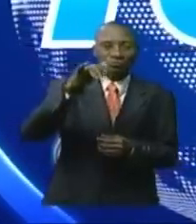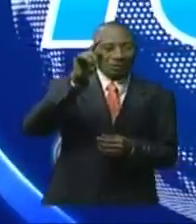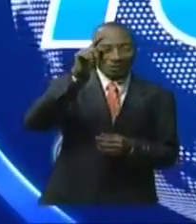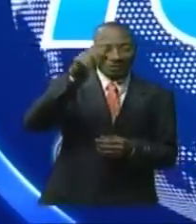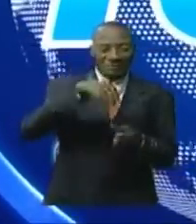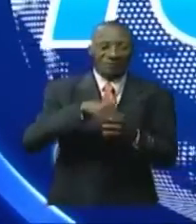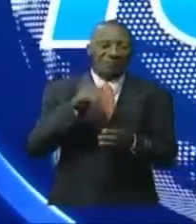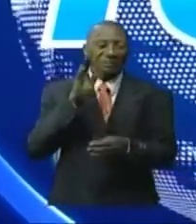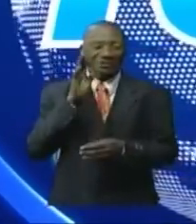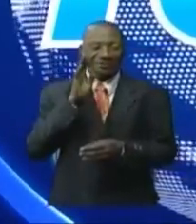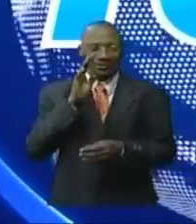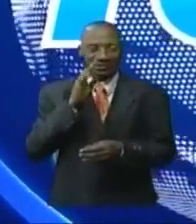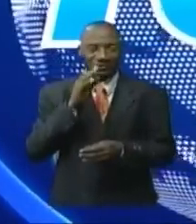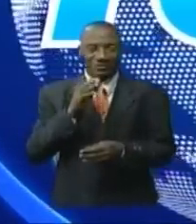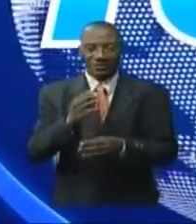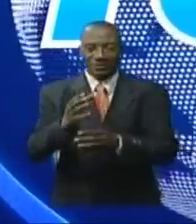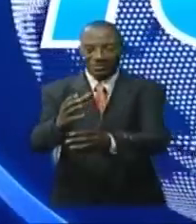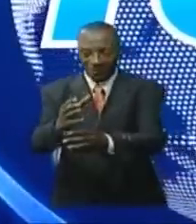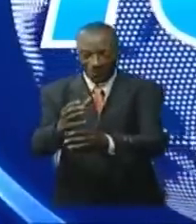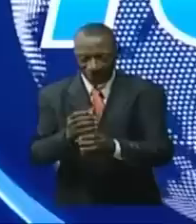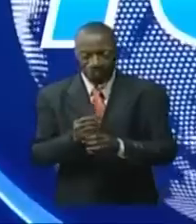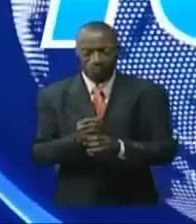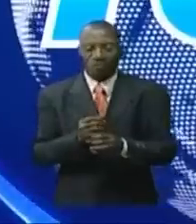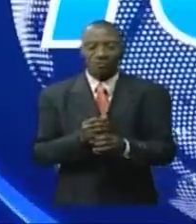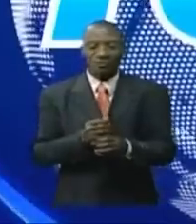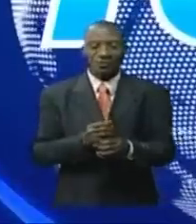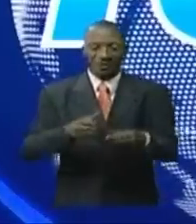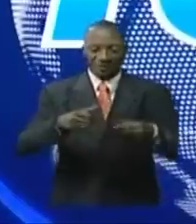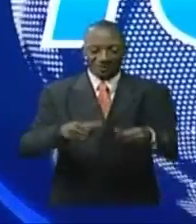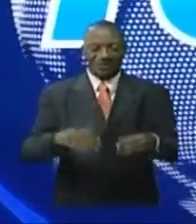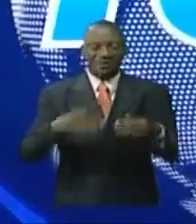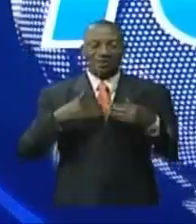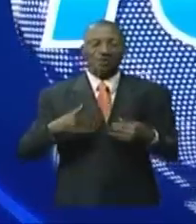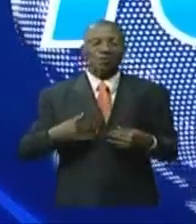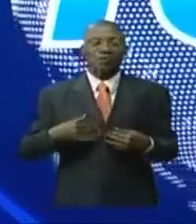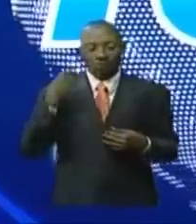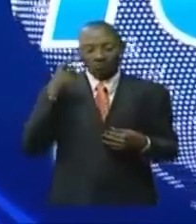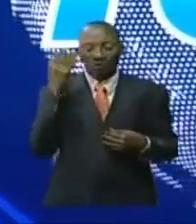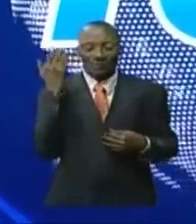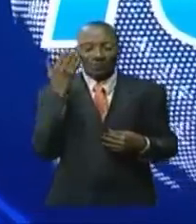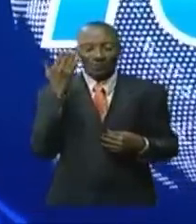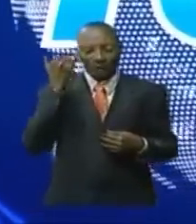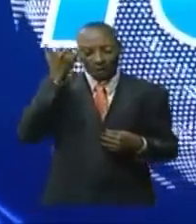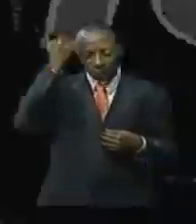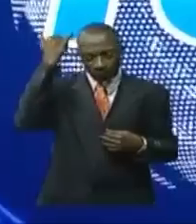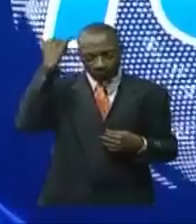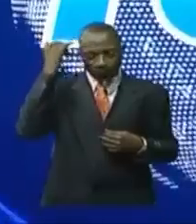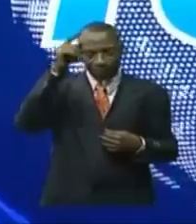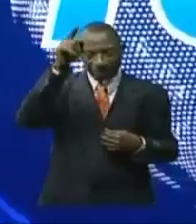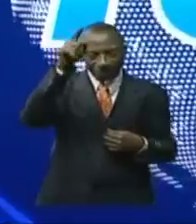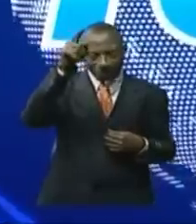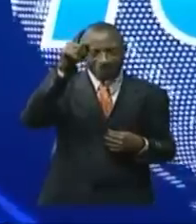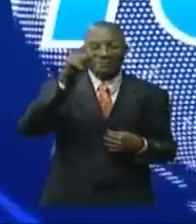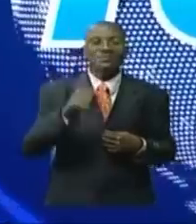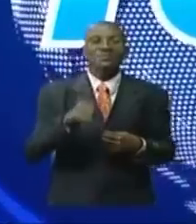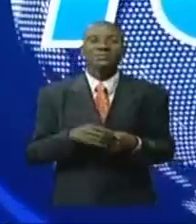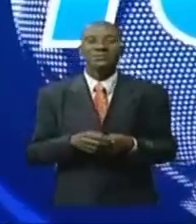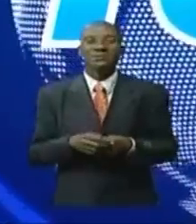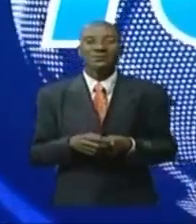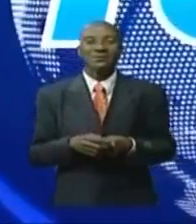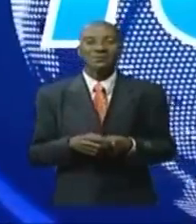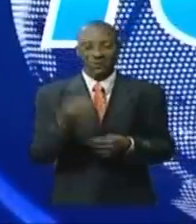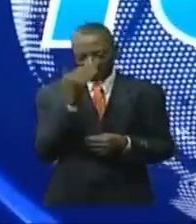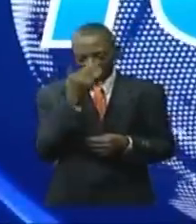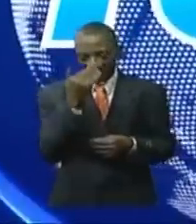du héros Patrice Emery Lumumba à Bruxelles. La cérémonie s'est déroulée en présence des officiels congolais et belges. Patrice